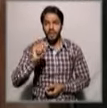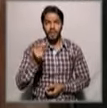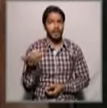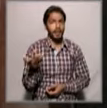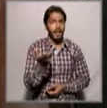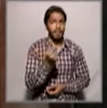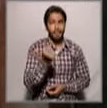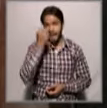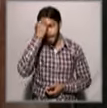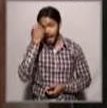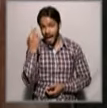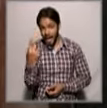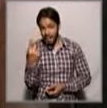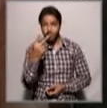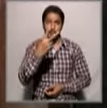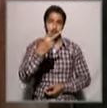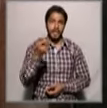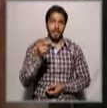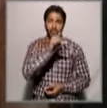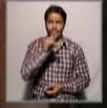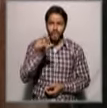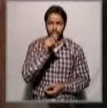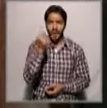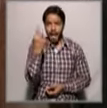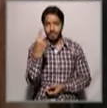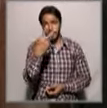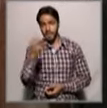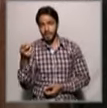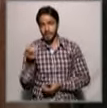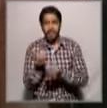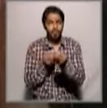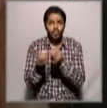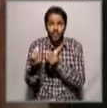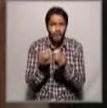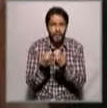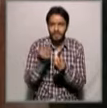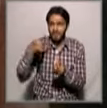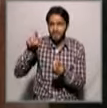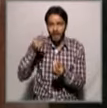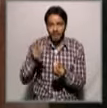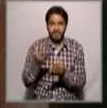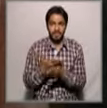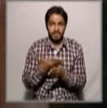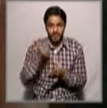للمسكن 1,200 درهم شهريا. فما حكم هذه المعاملة؟ نرجو منكم التوضيح، لأن ثمن الإيجار الحقيقي